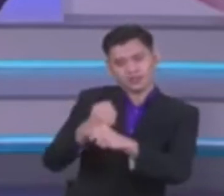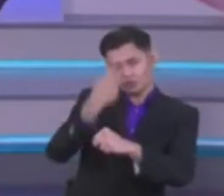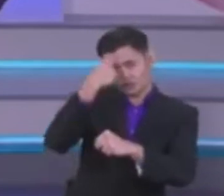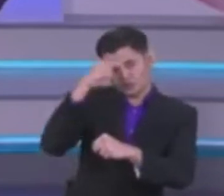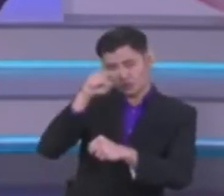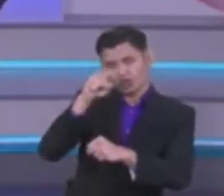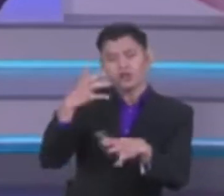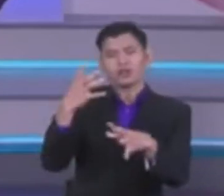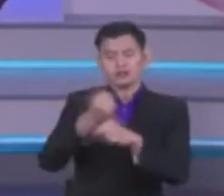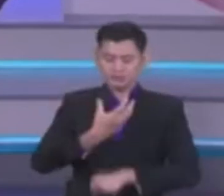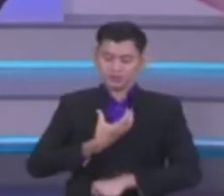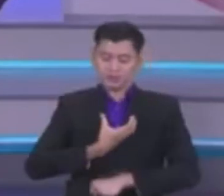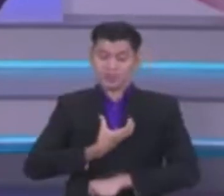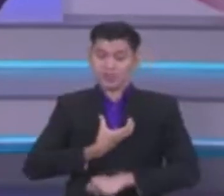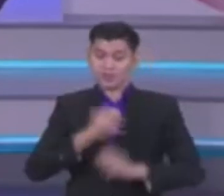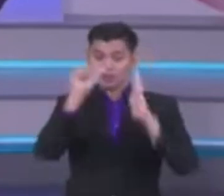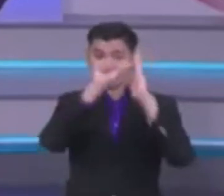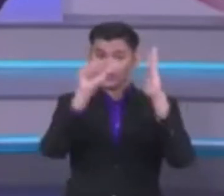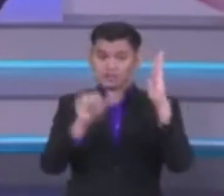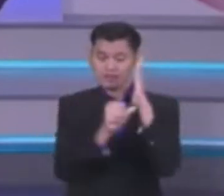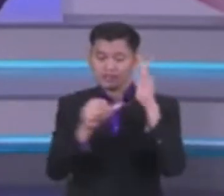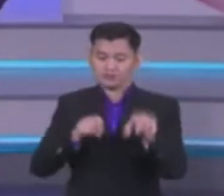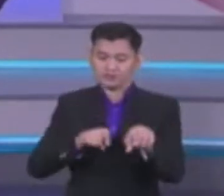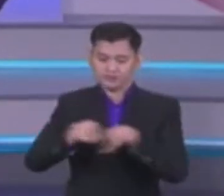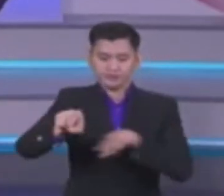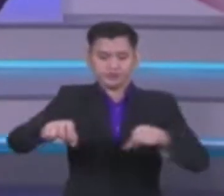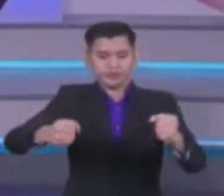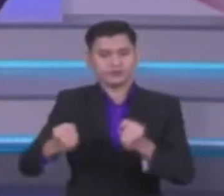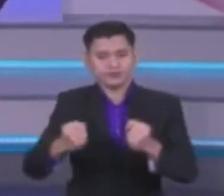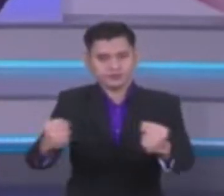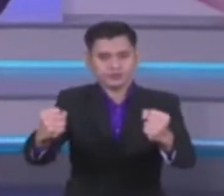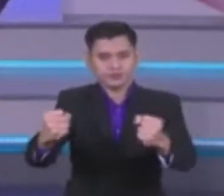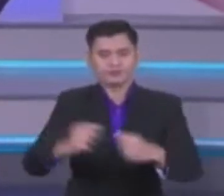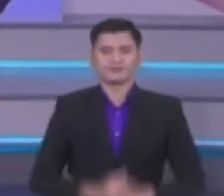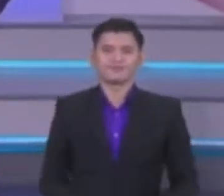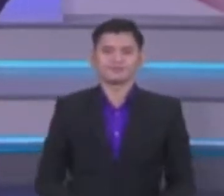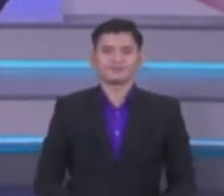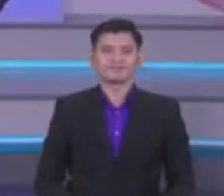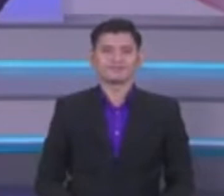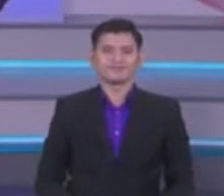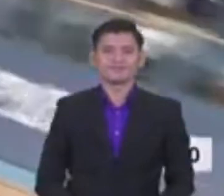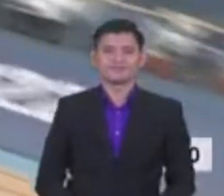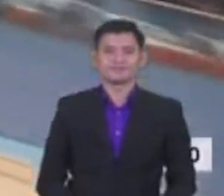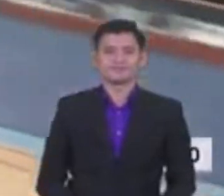menjulang pingat acara tersebut pada temasa kedua terbesar dunia